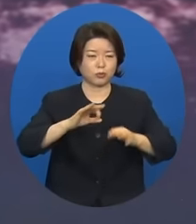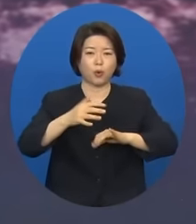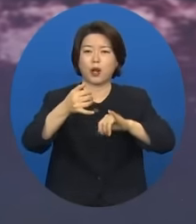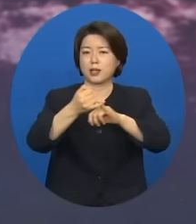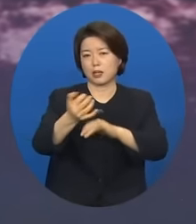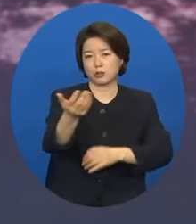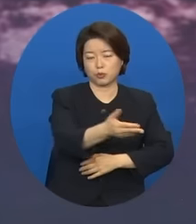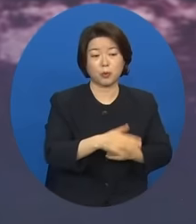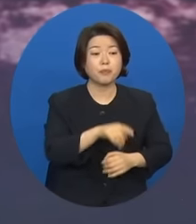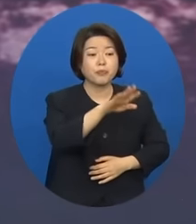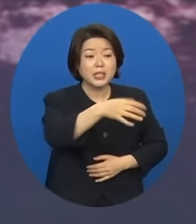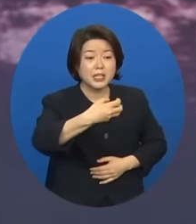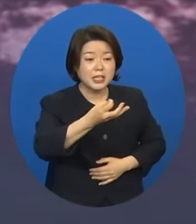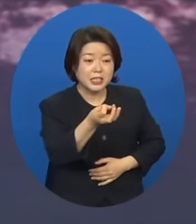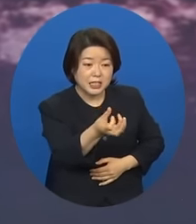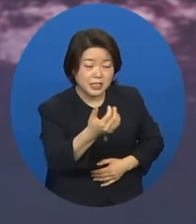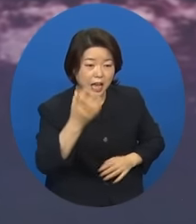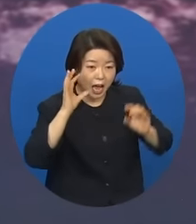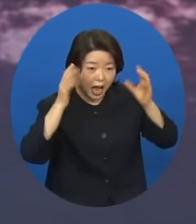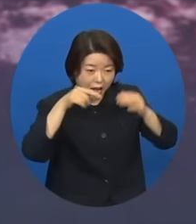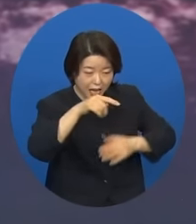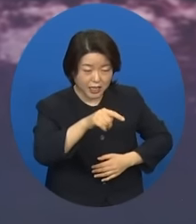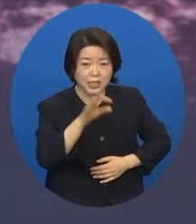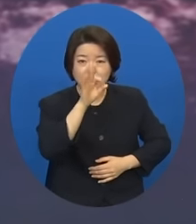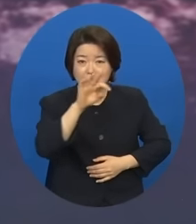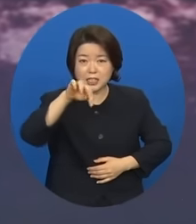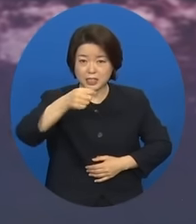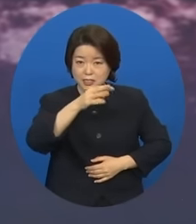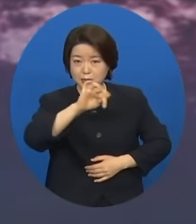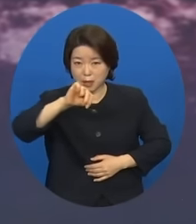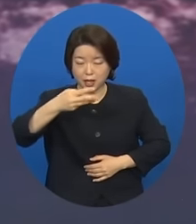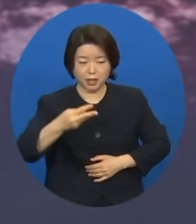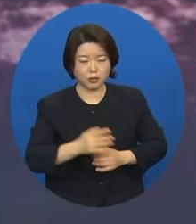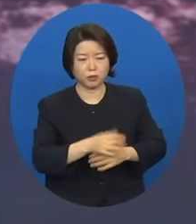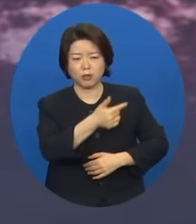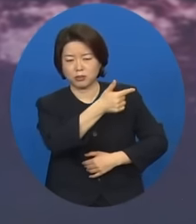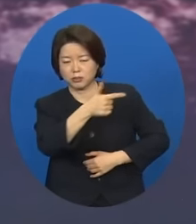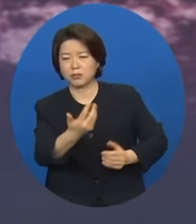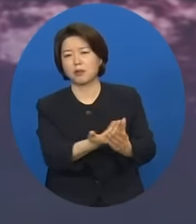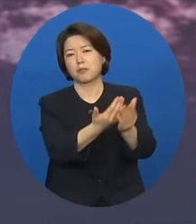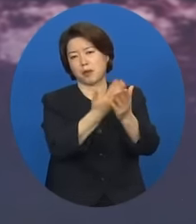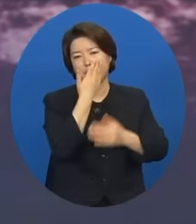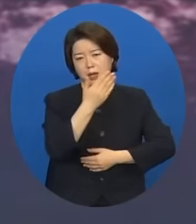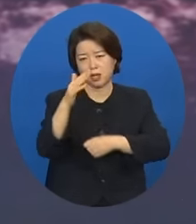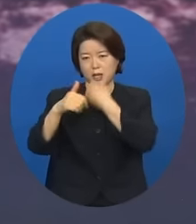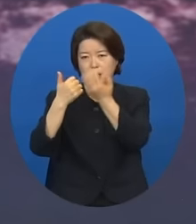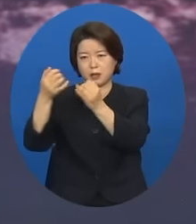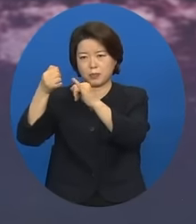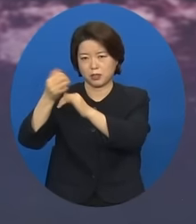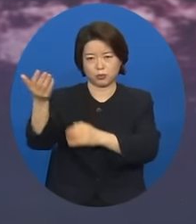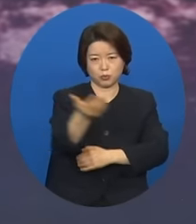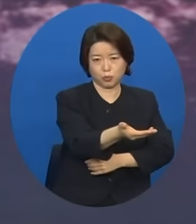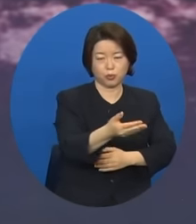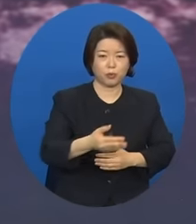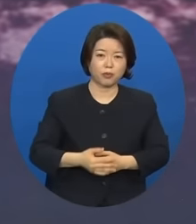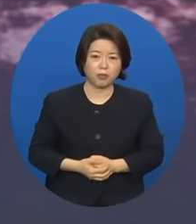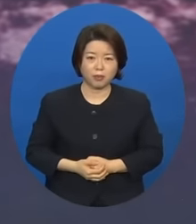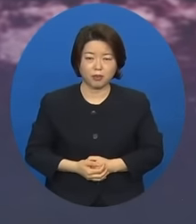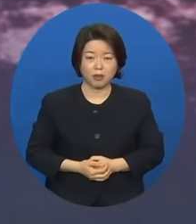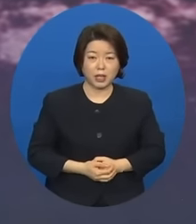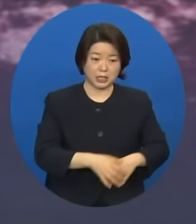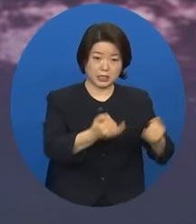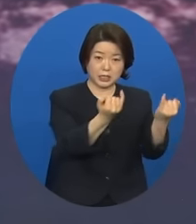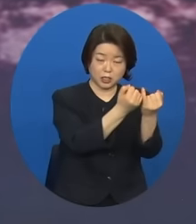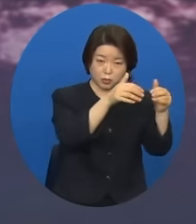너의 시 그 이스마엘도 참 그 크게 번성할 것이다라는 하나님 약속을 듣죠 그래서 그 하갈이